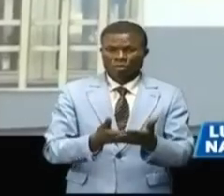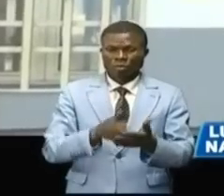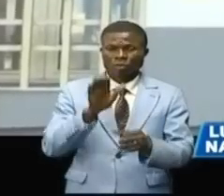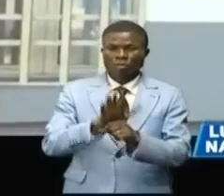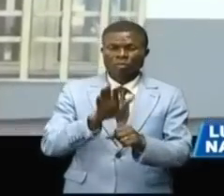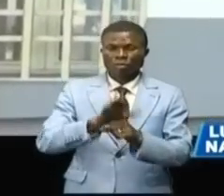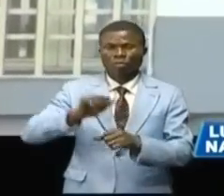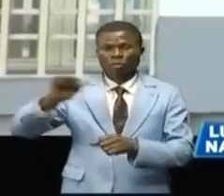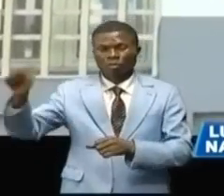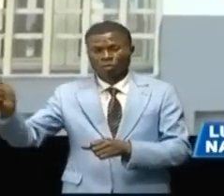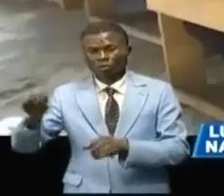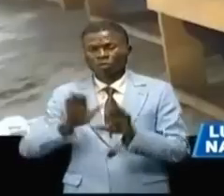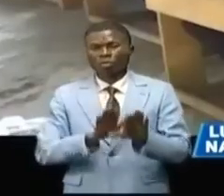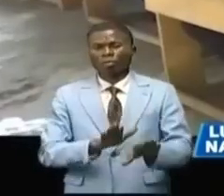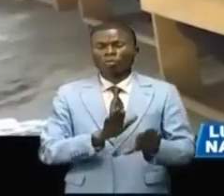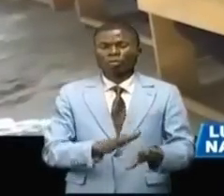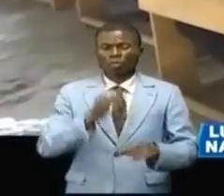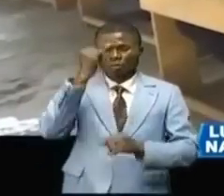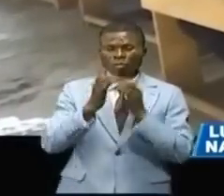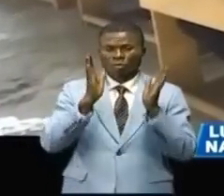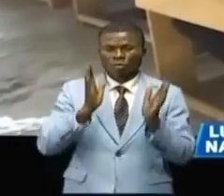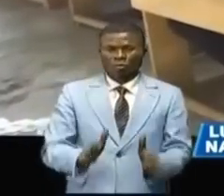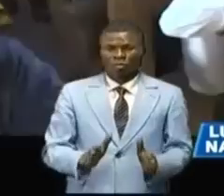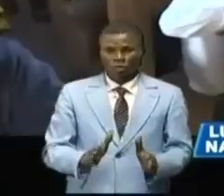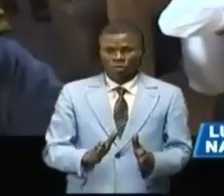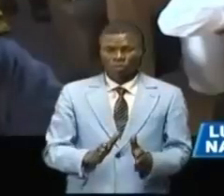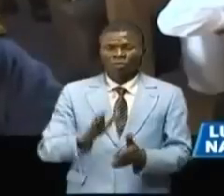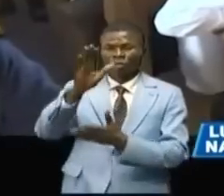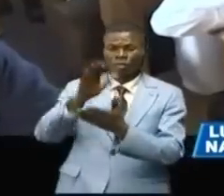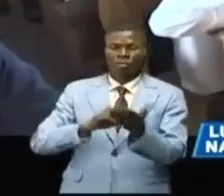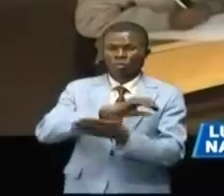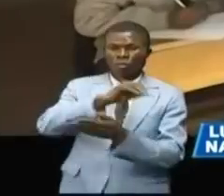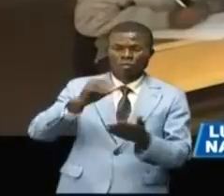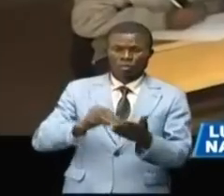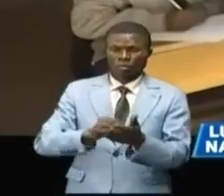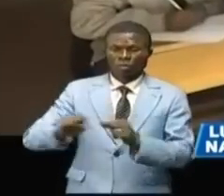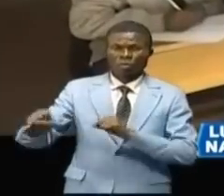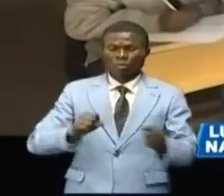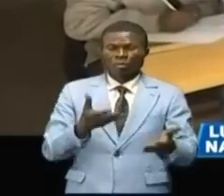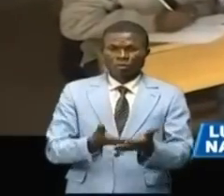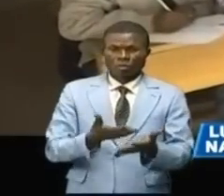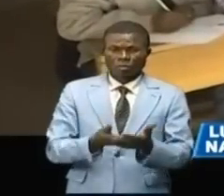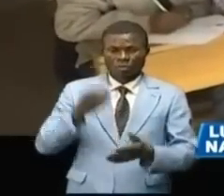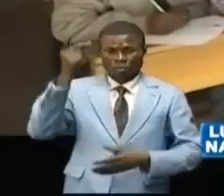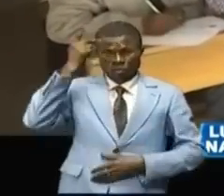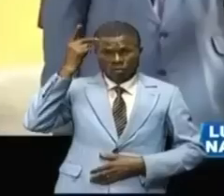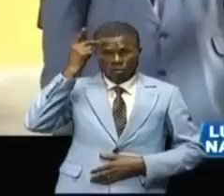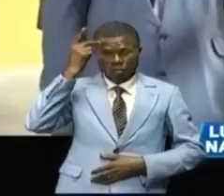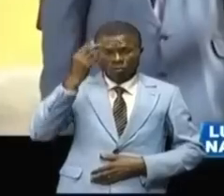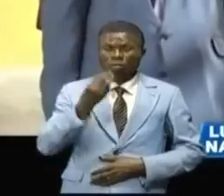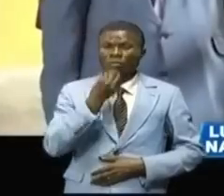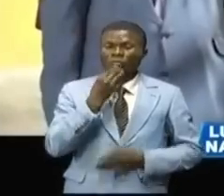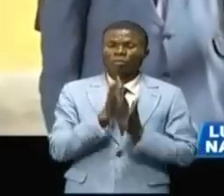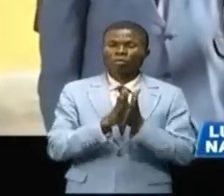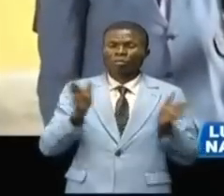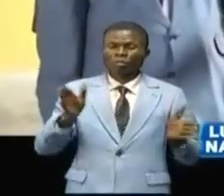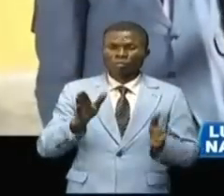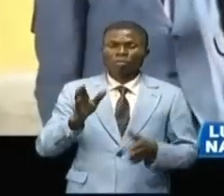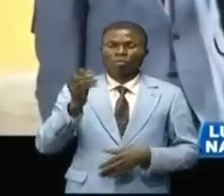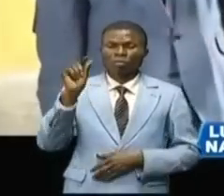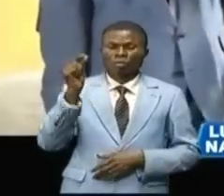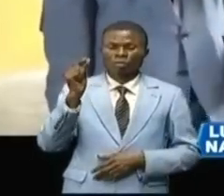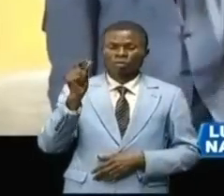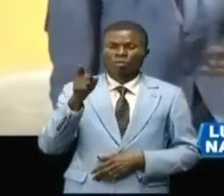plusieurs autres apprenants finalistes avaient envahi les centres de passation d'examen. À Kinshasa, c'est l'inspecteur général Niembu